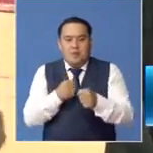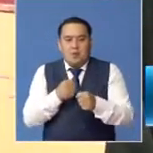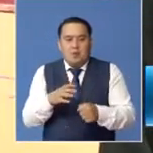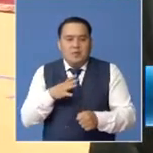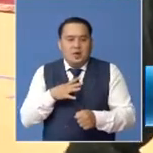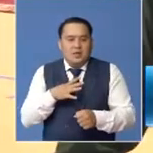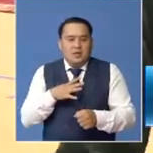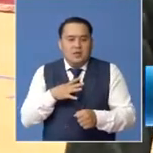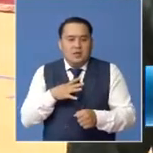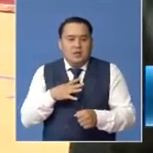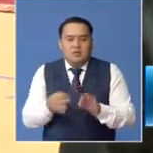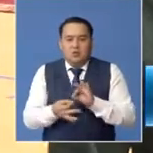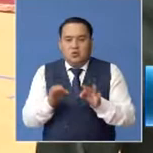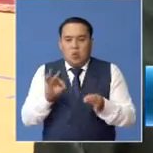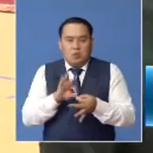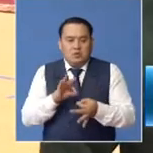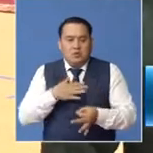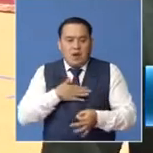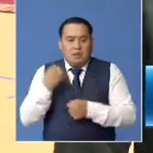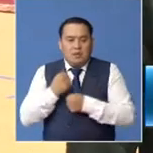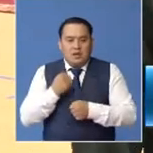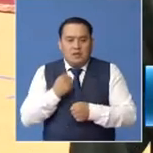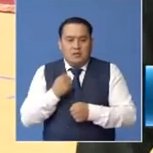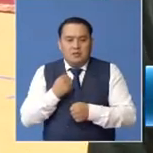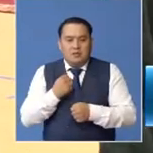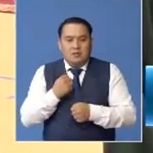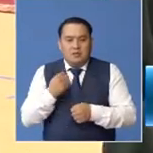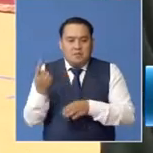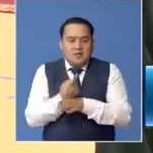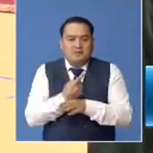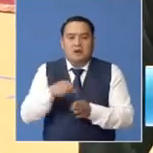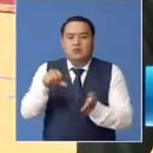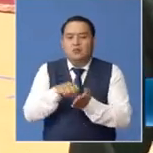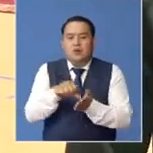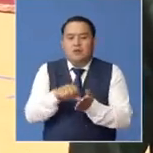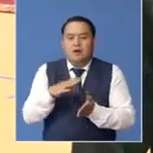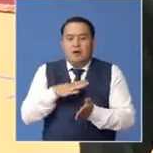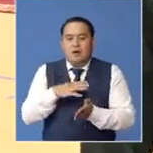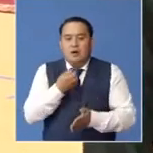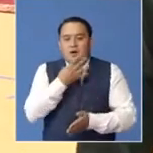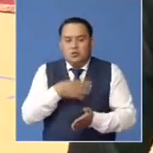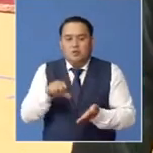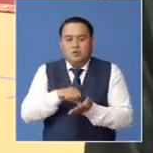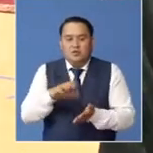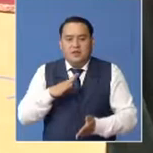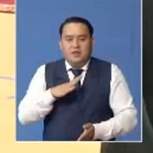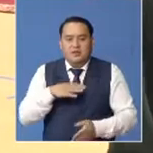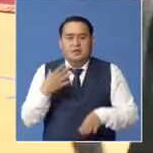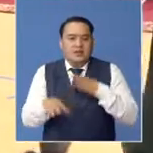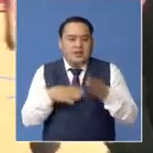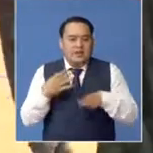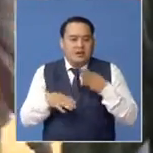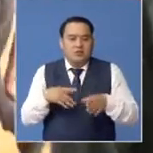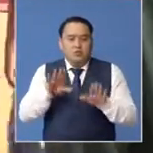Немножко устал, потому что я базовый борец. Дебютировал здесь. Ну, вроде неплохо. Тренировались